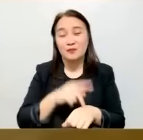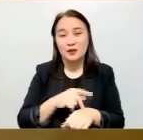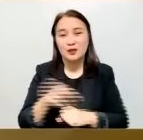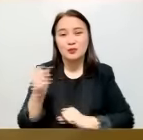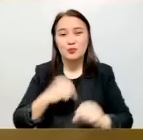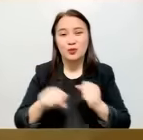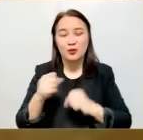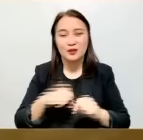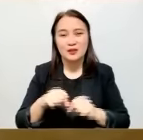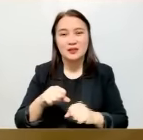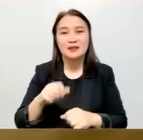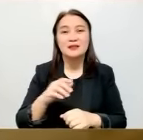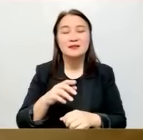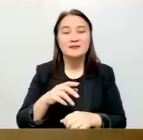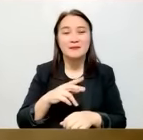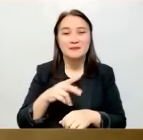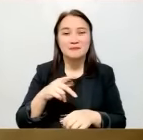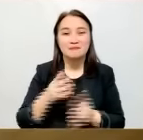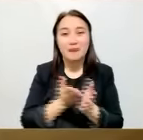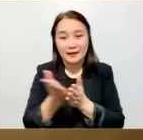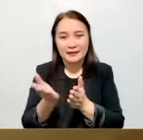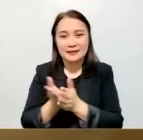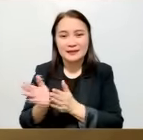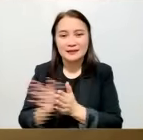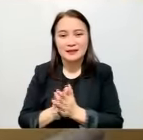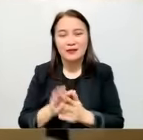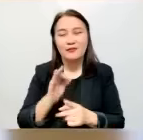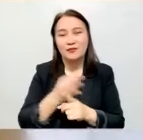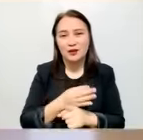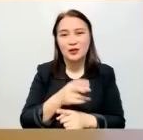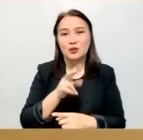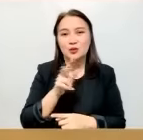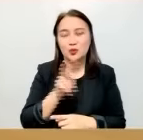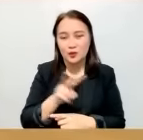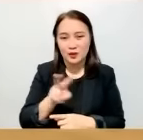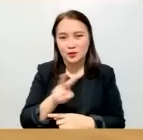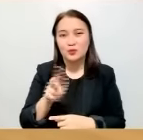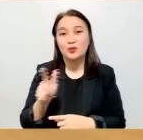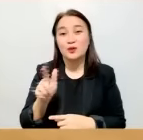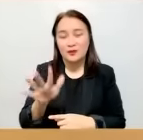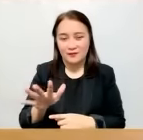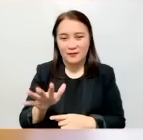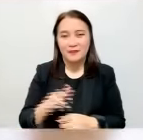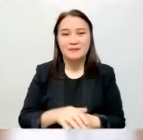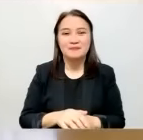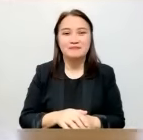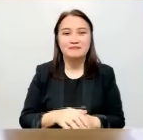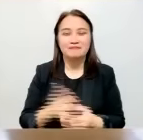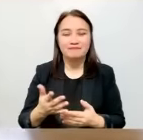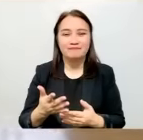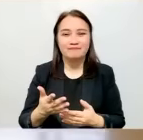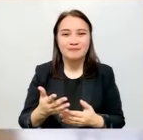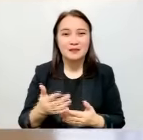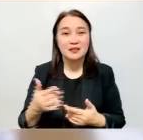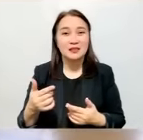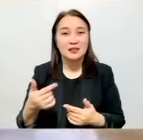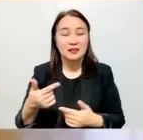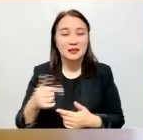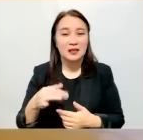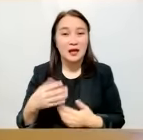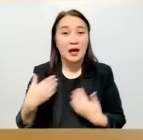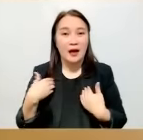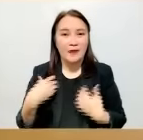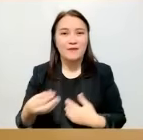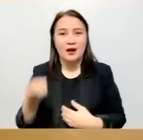Sa February 22 at 25, ang unang window ng qualifiers. Makakalaban ng Gilas ang Hong Kong at